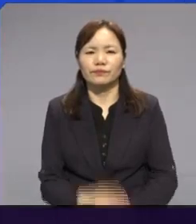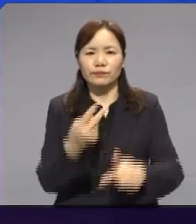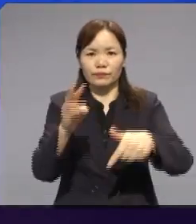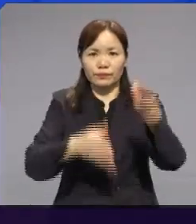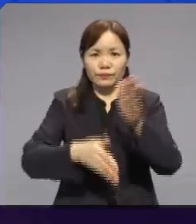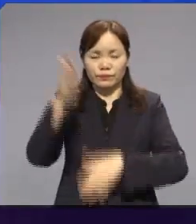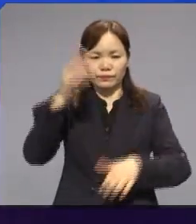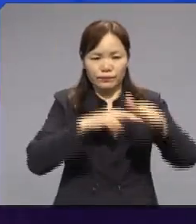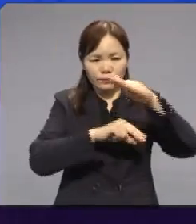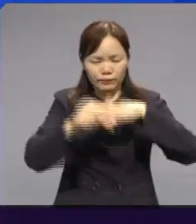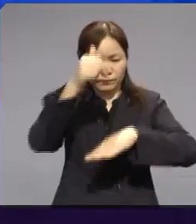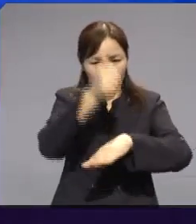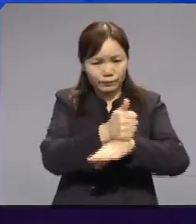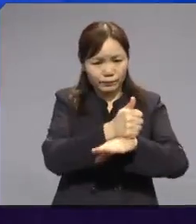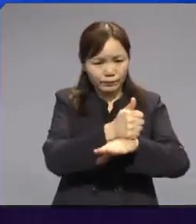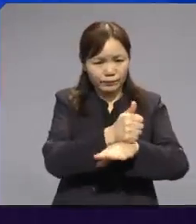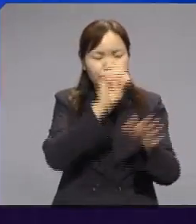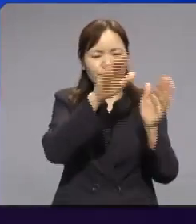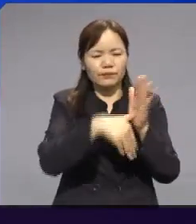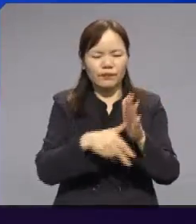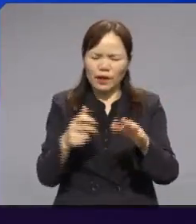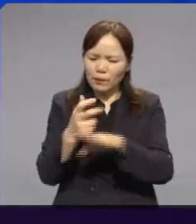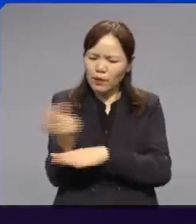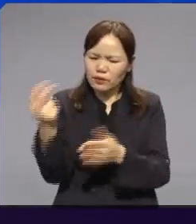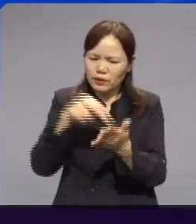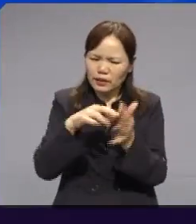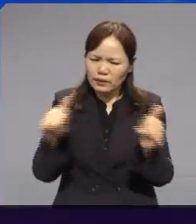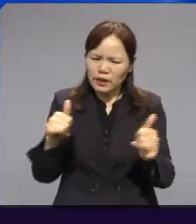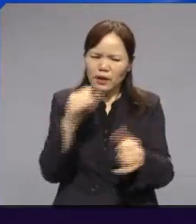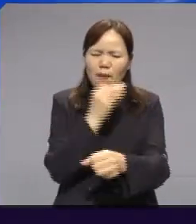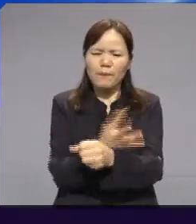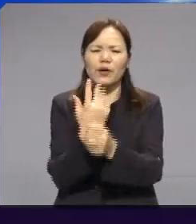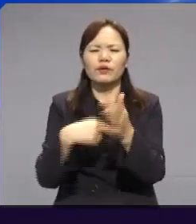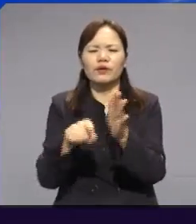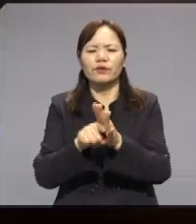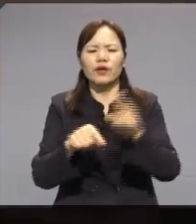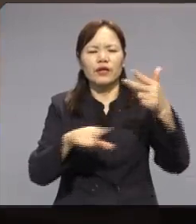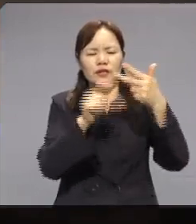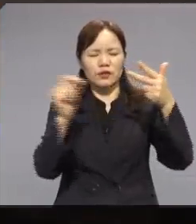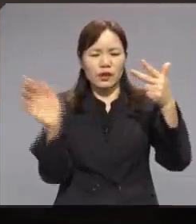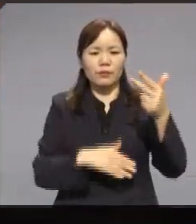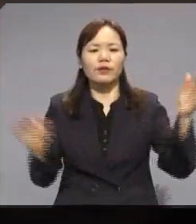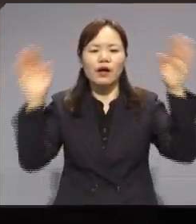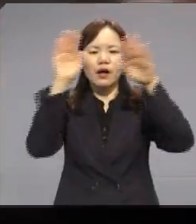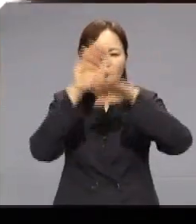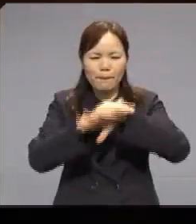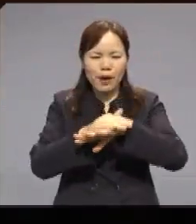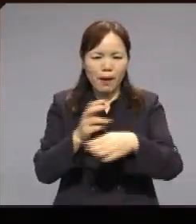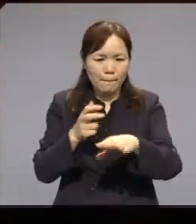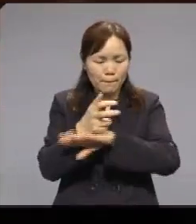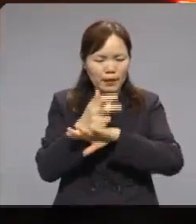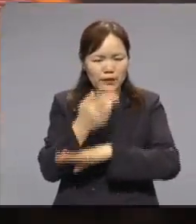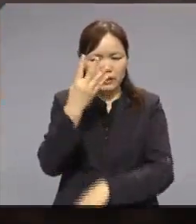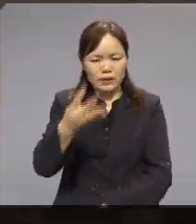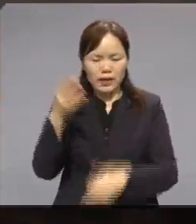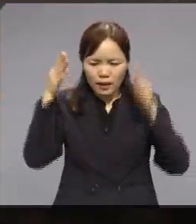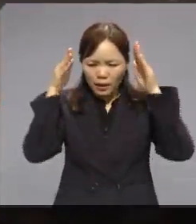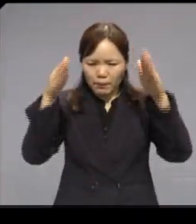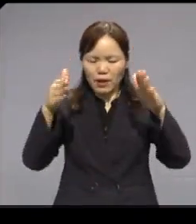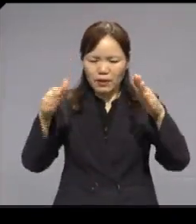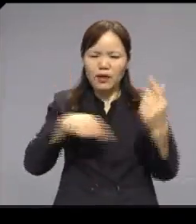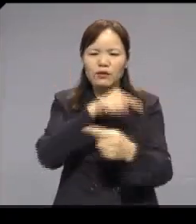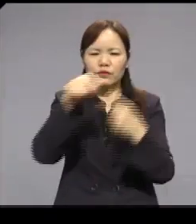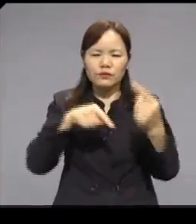인천시가 지하철 막차 시간대 버스 이용객의 편의를 위해 7월부터 심야버스 4개 노선을 시범 운행한다고